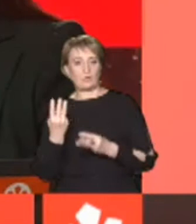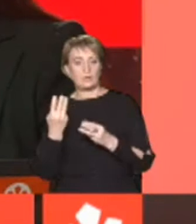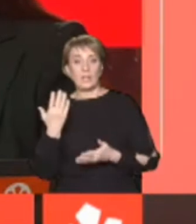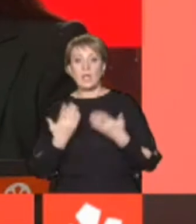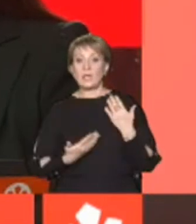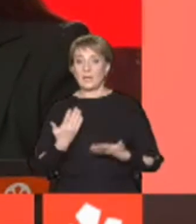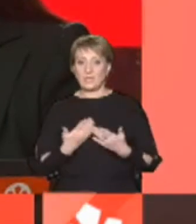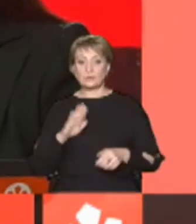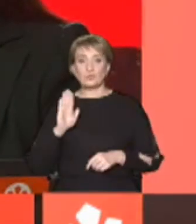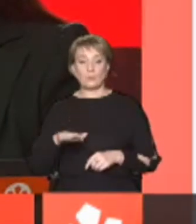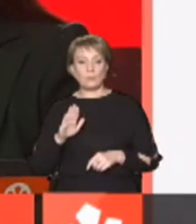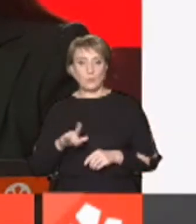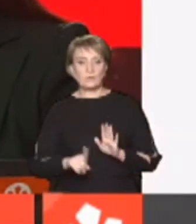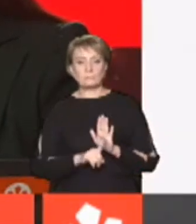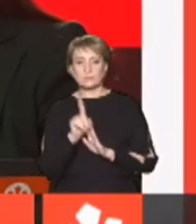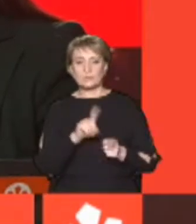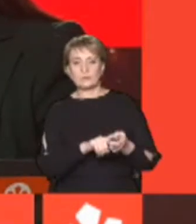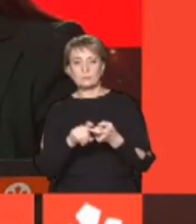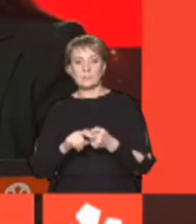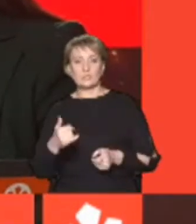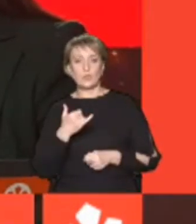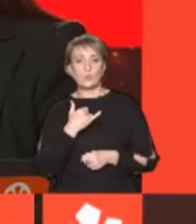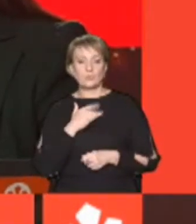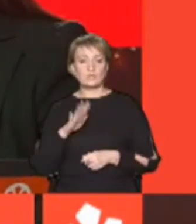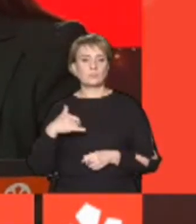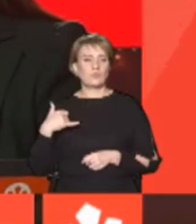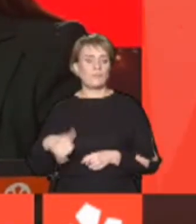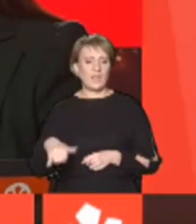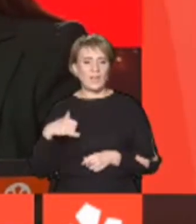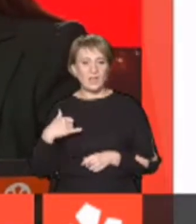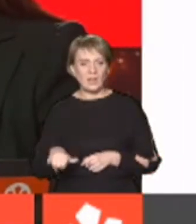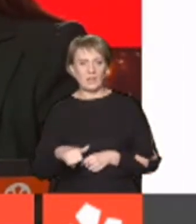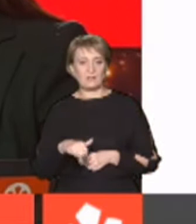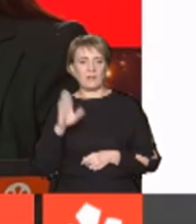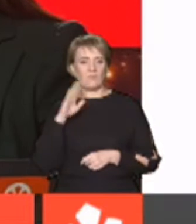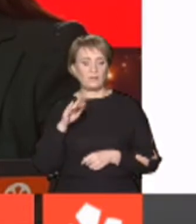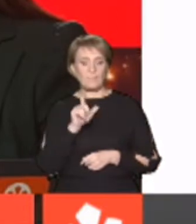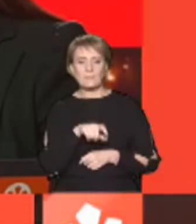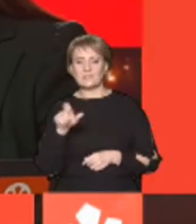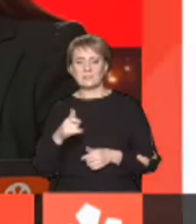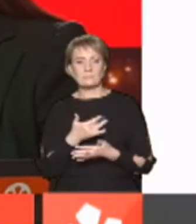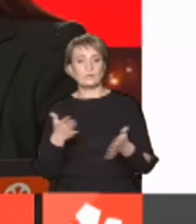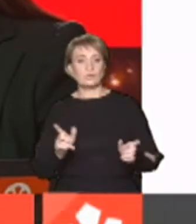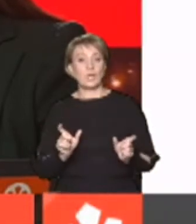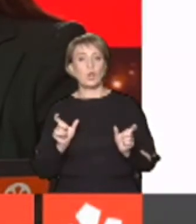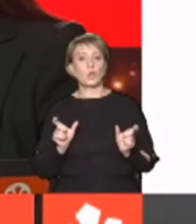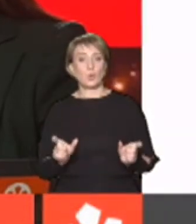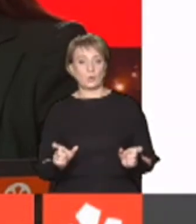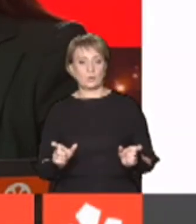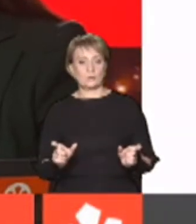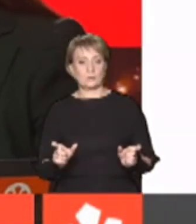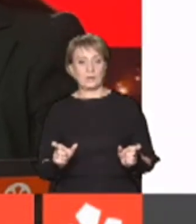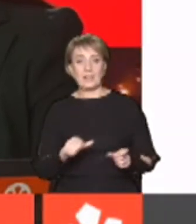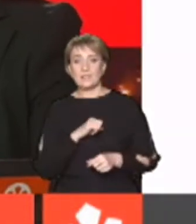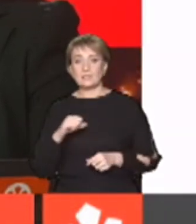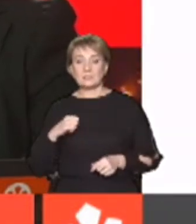якщо потім буде розгоратися, то у нас вже будуть відра, вода, персонал тощо. Локдаун, він ефективніший